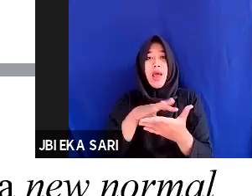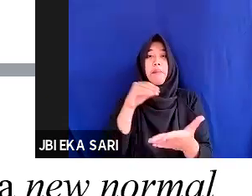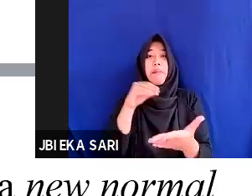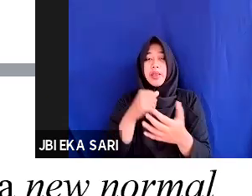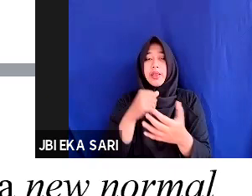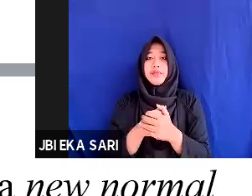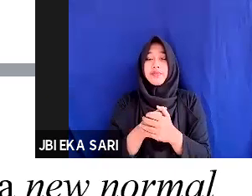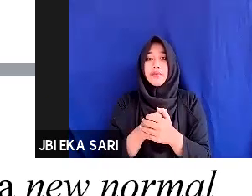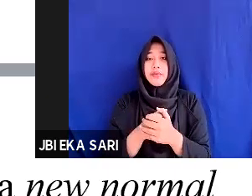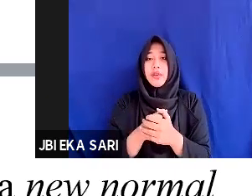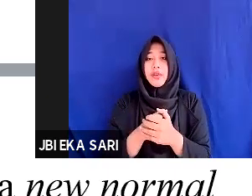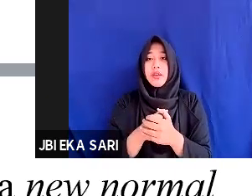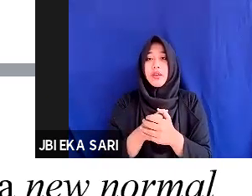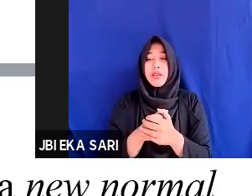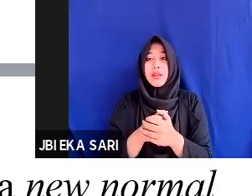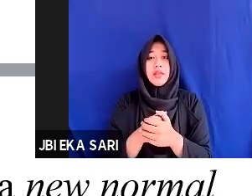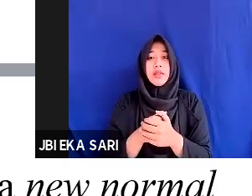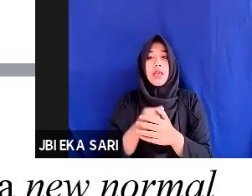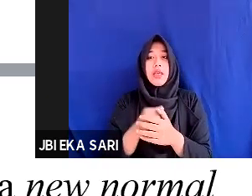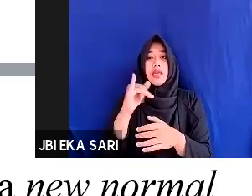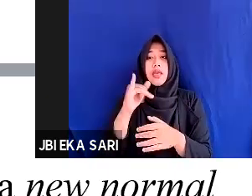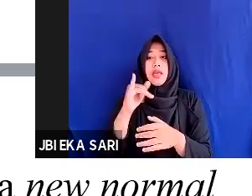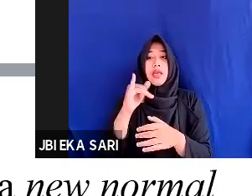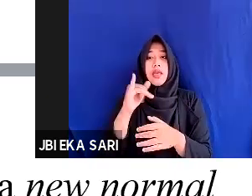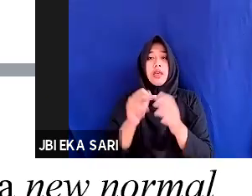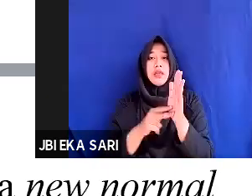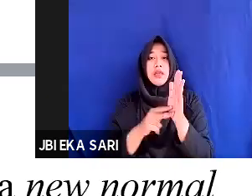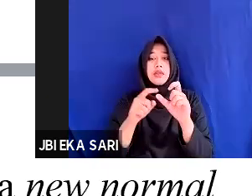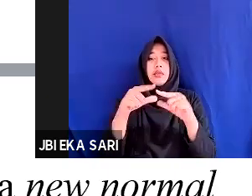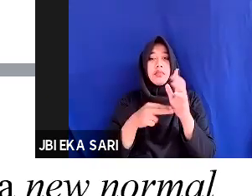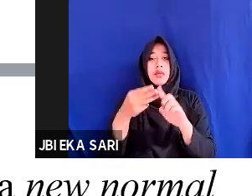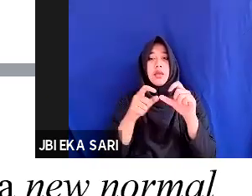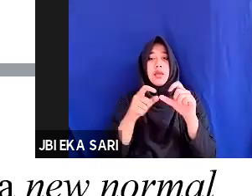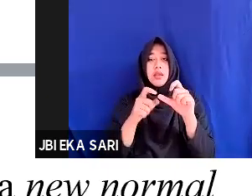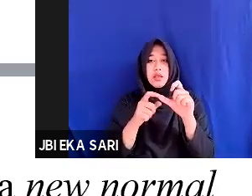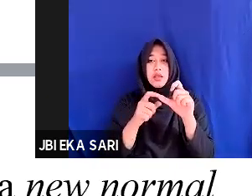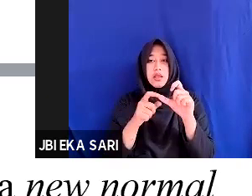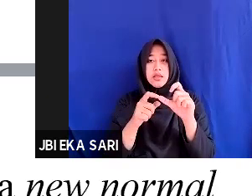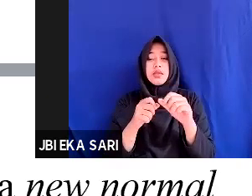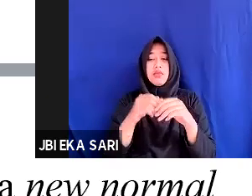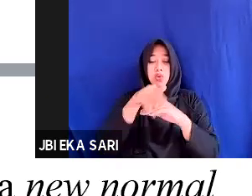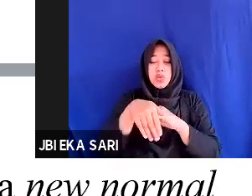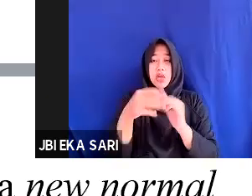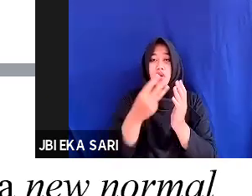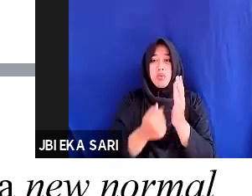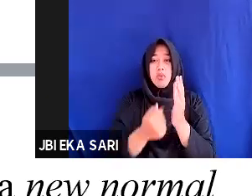instabilitas dan kemerosotan ekonomi global masih akan berlangsung ya hingga